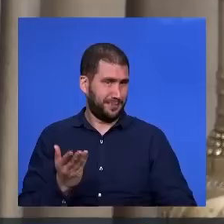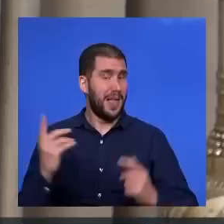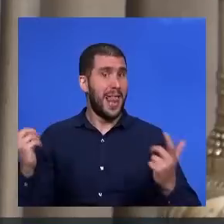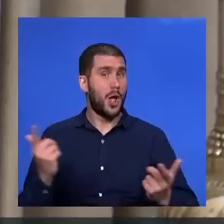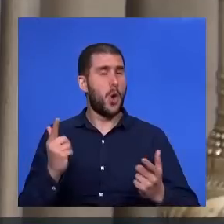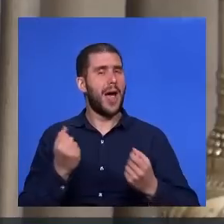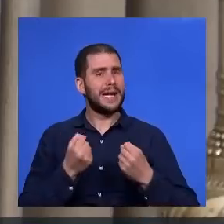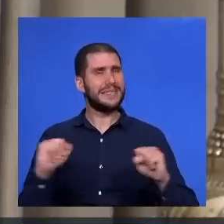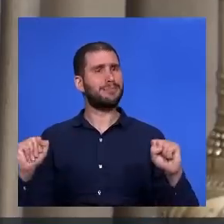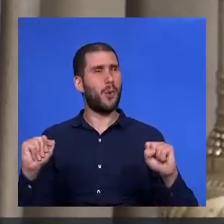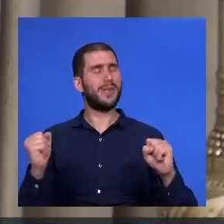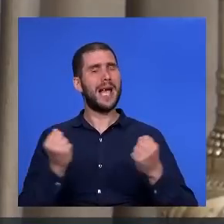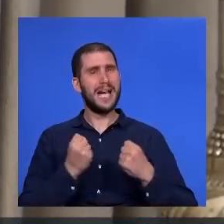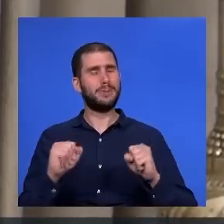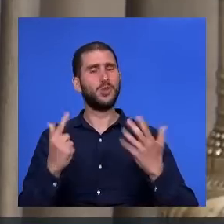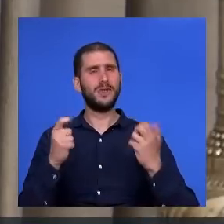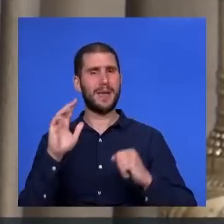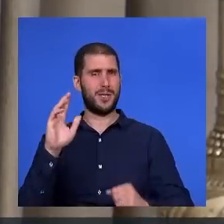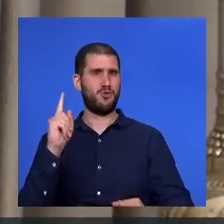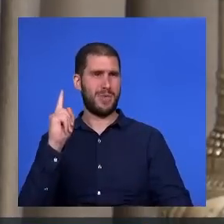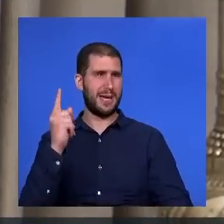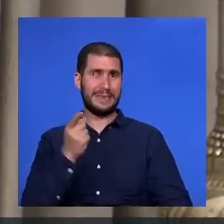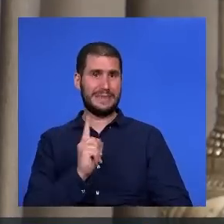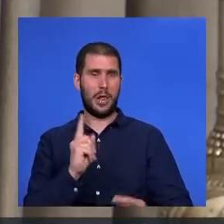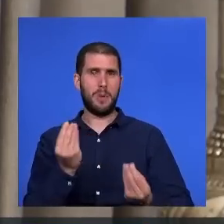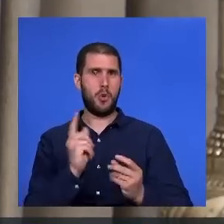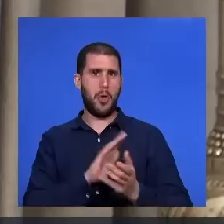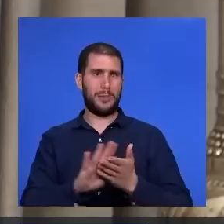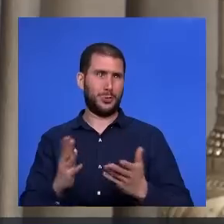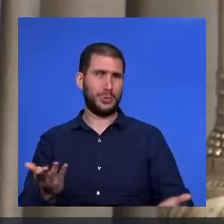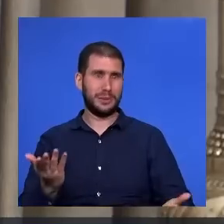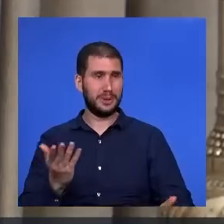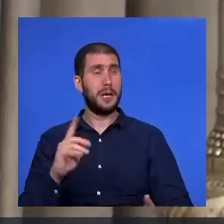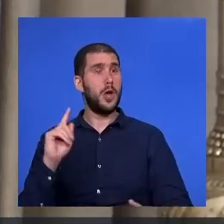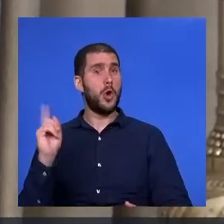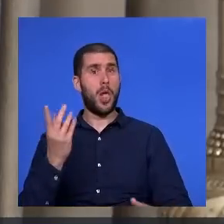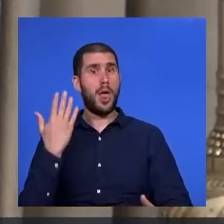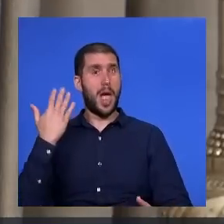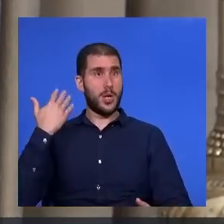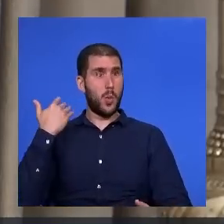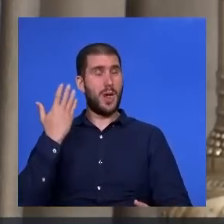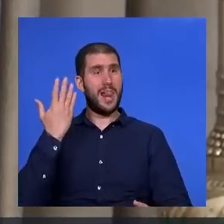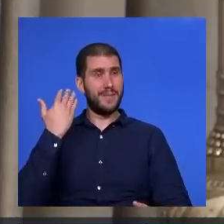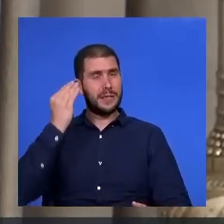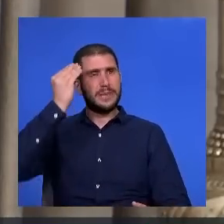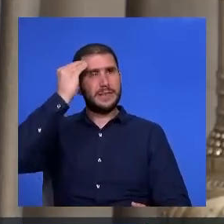עצמאות, עצמאות 75. זה לא דבר של מה בכך. כל מי שהיה אז, לפני, זוכר שזה היה מוטל